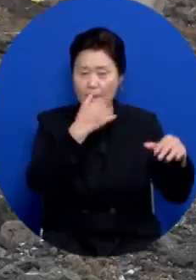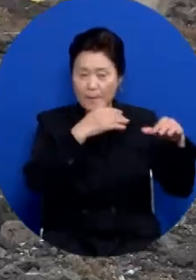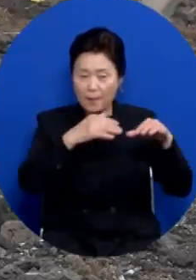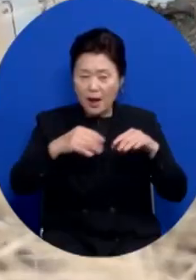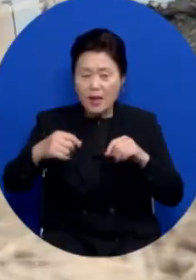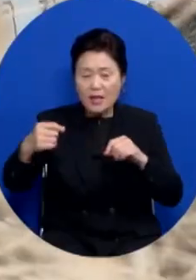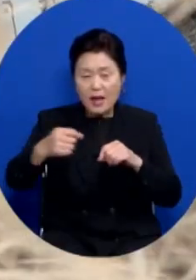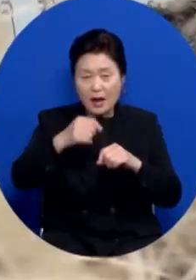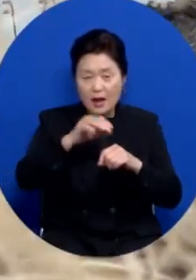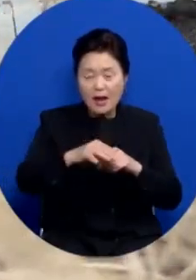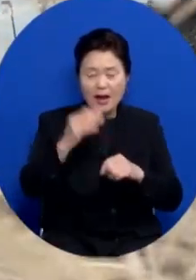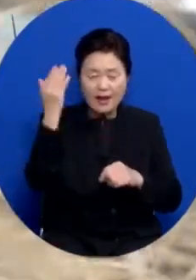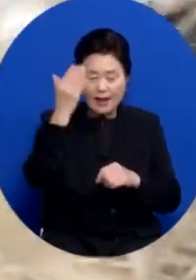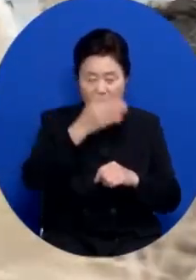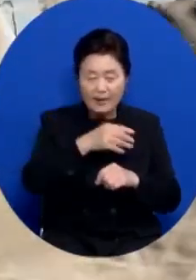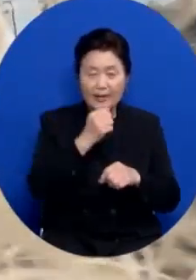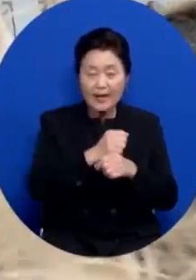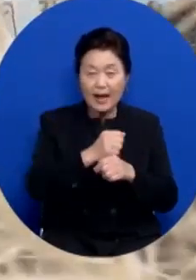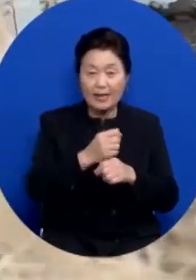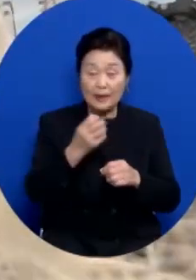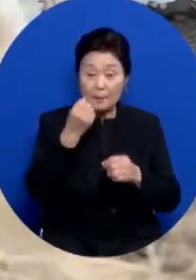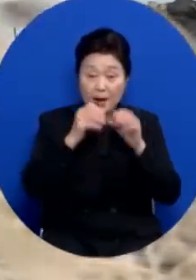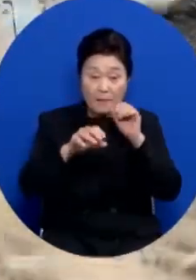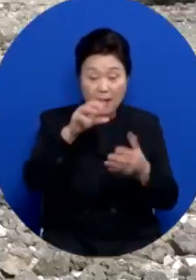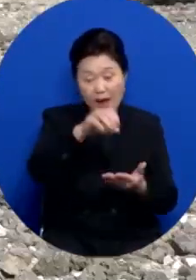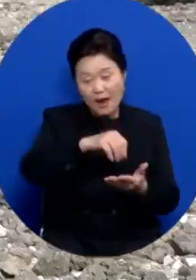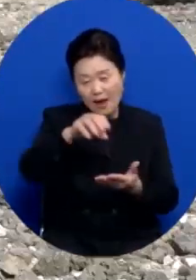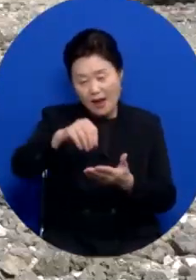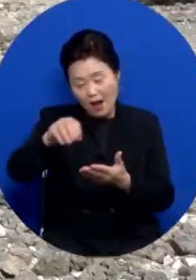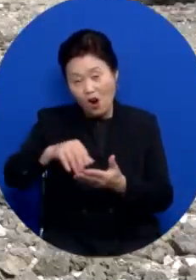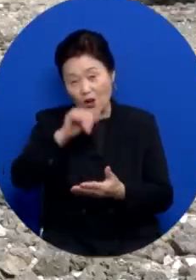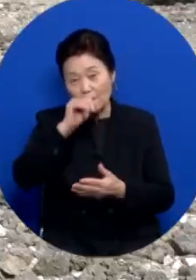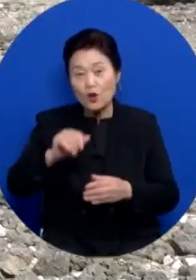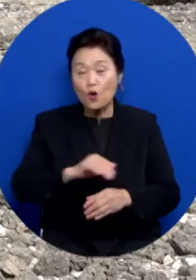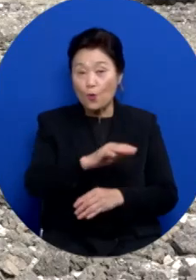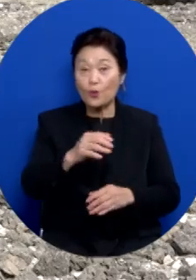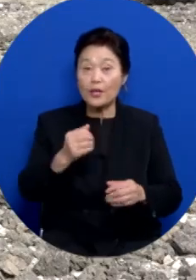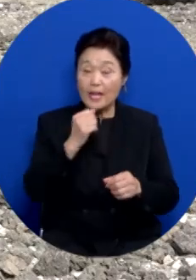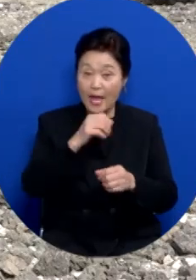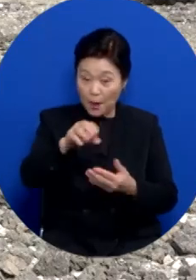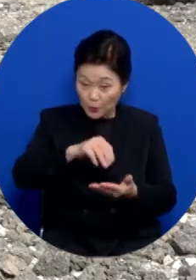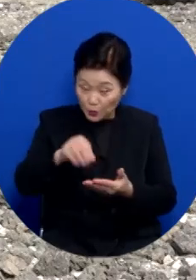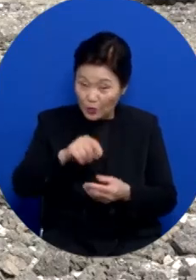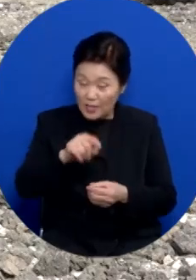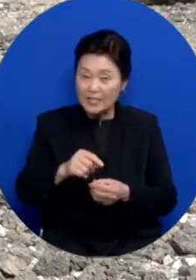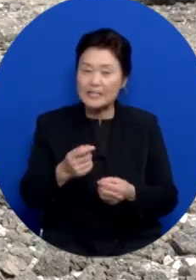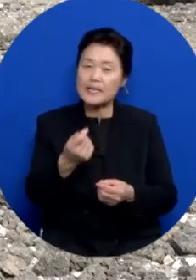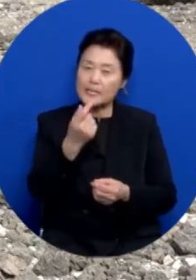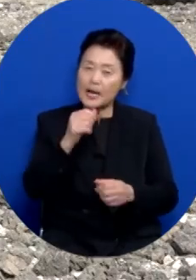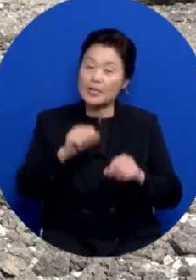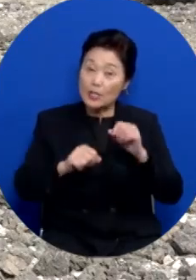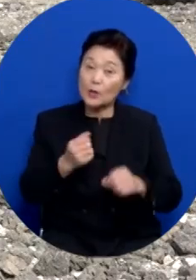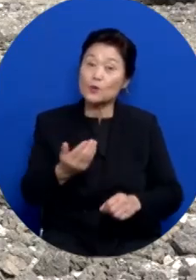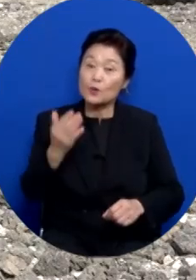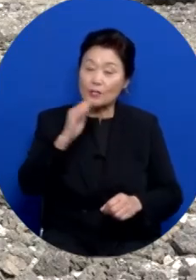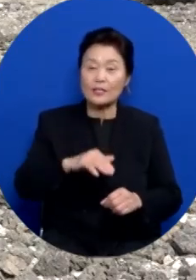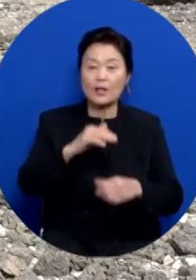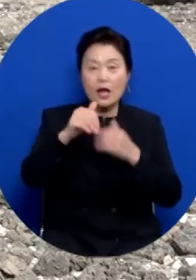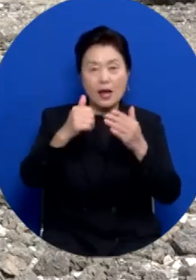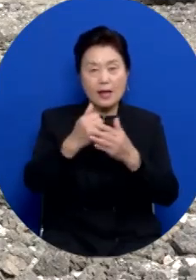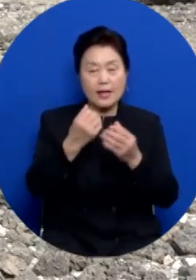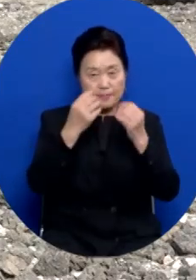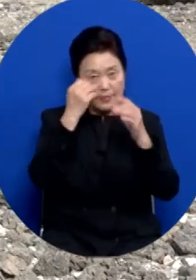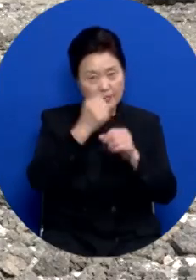활동을 펼쳤습니다. 우리들의 행동이 아주 작은 행동일지라도 이런 마음들이 모이다 보면 하나님께서 창조하신